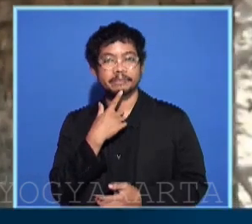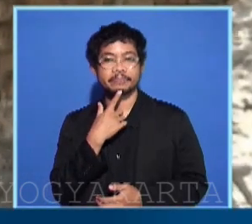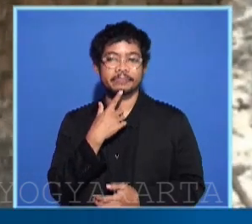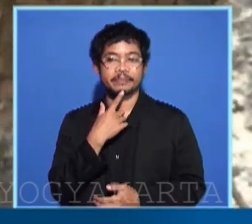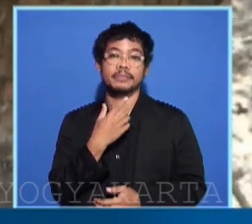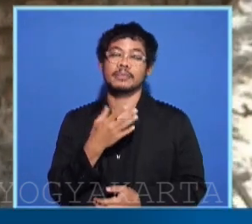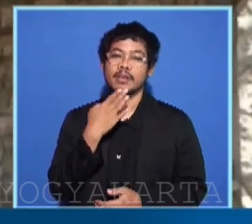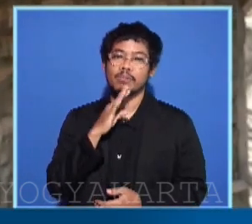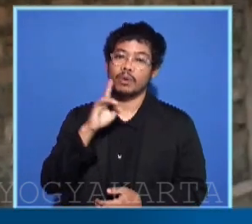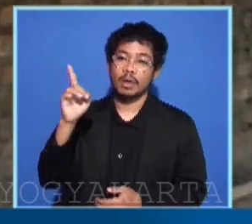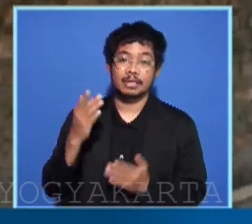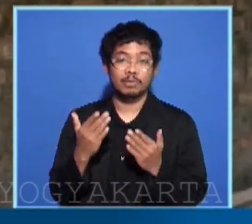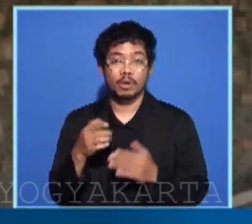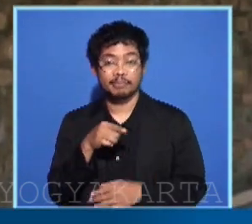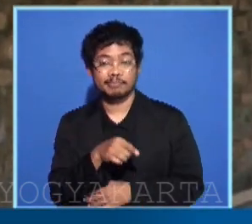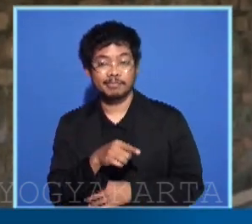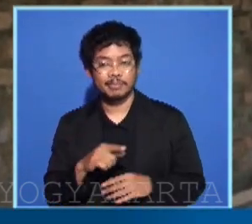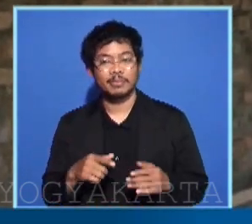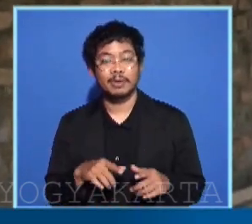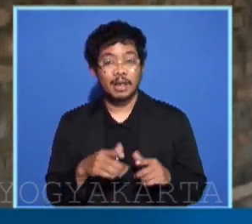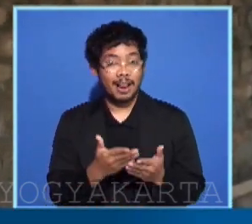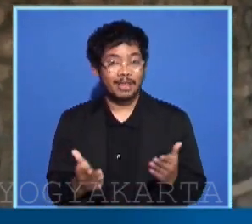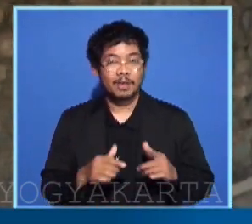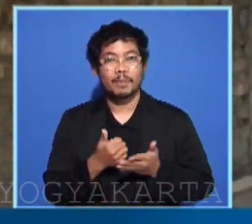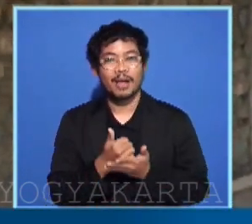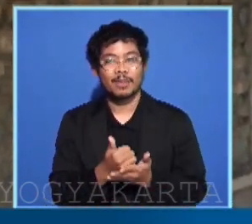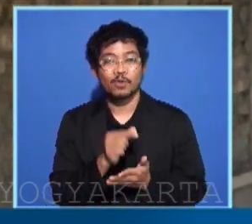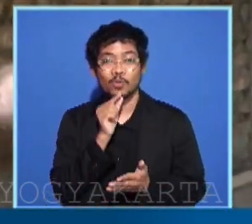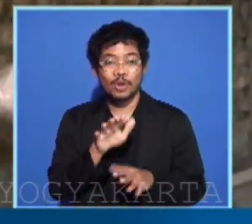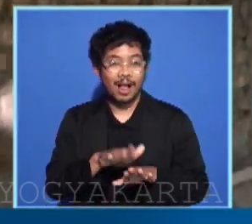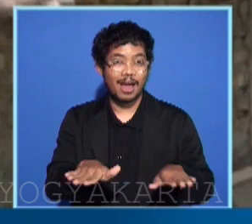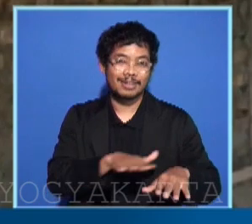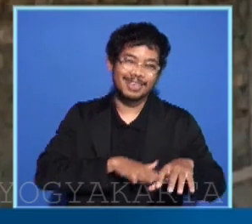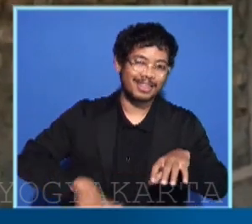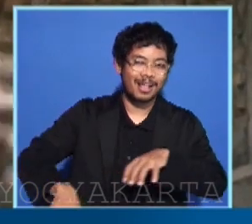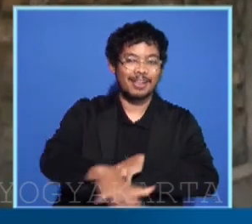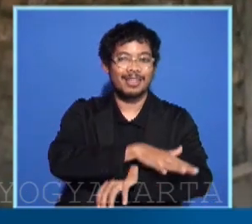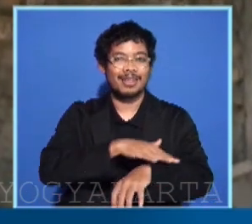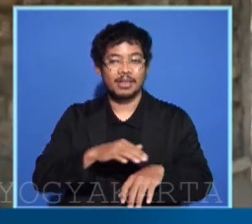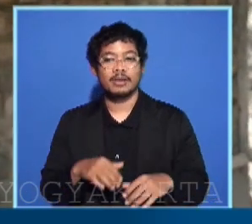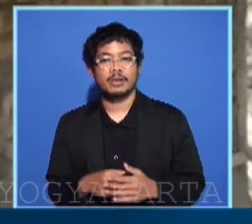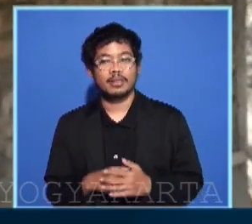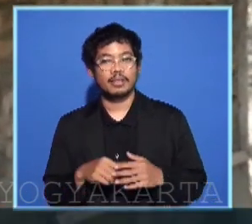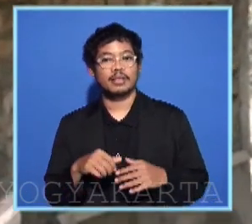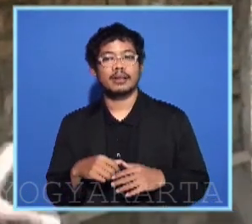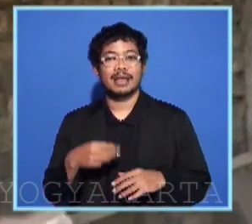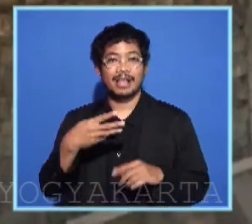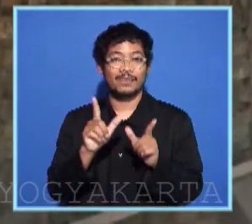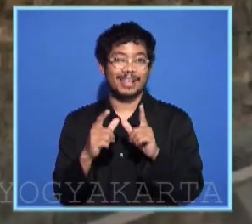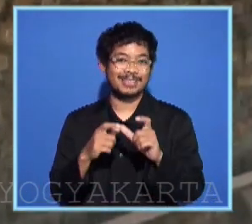mudah-mudahan bisa membantunya di masyarakat sekitar sini adanya alat ini mungkin bisa